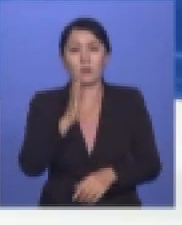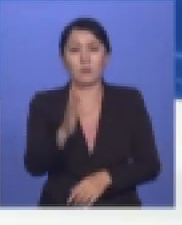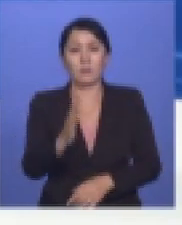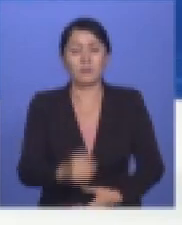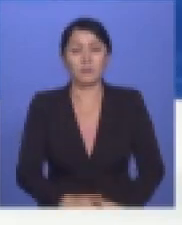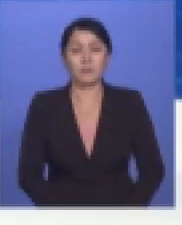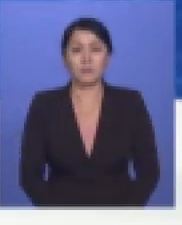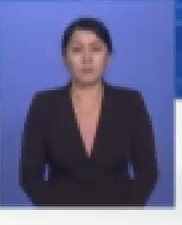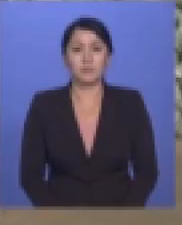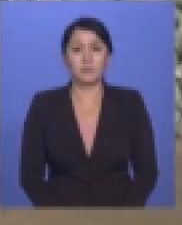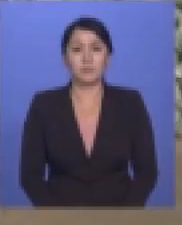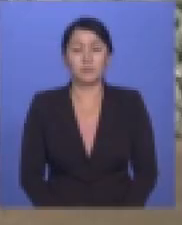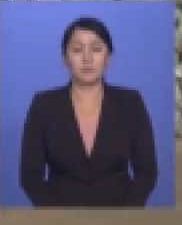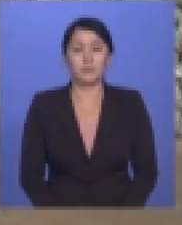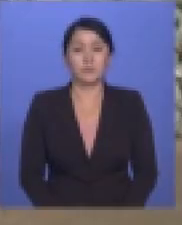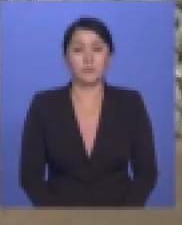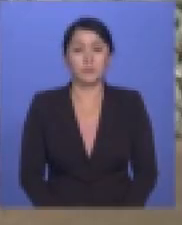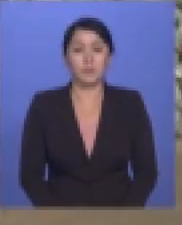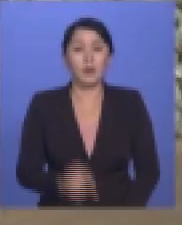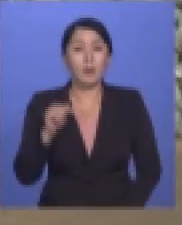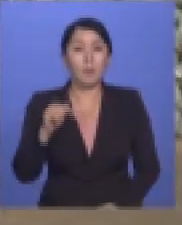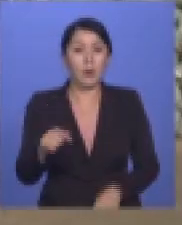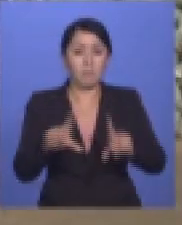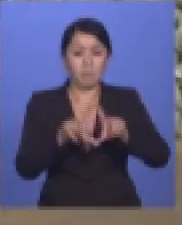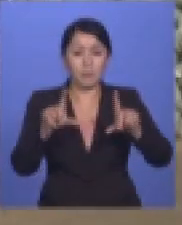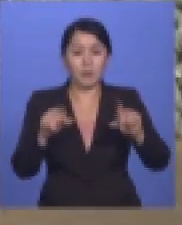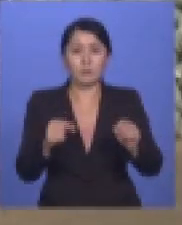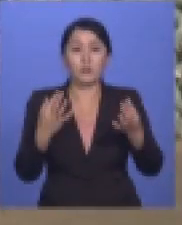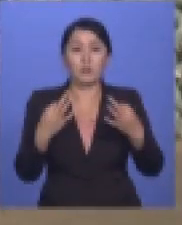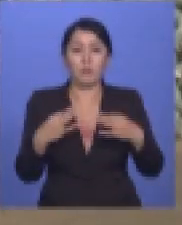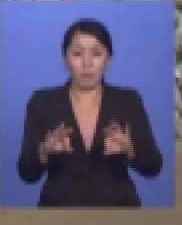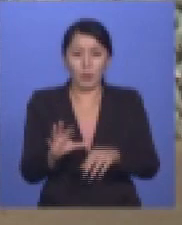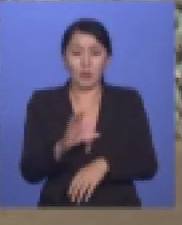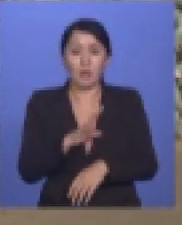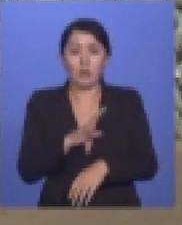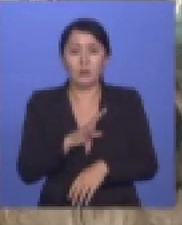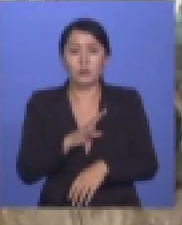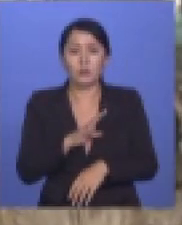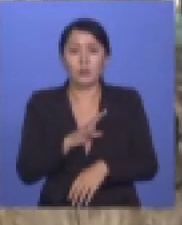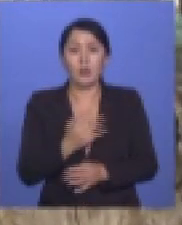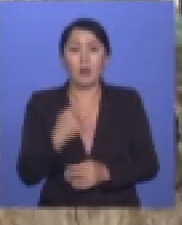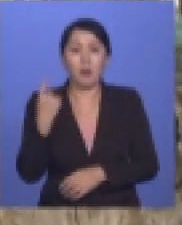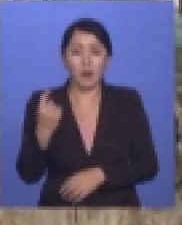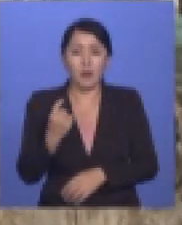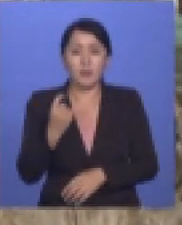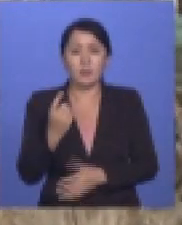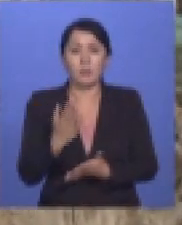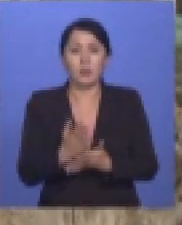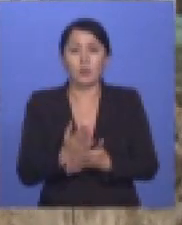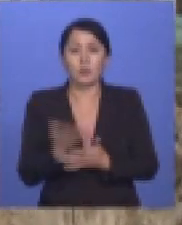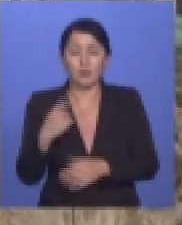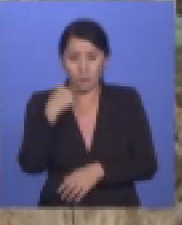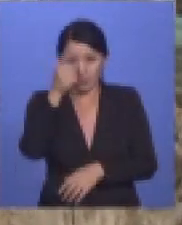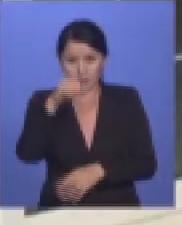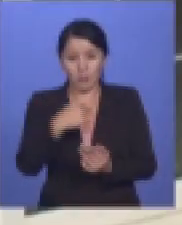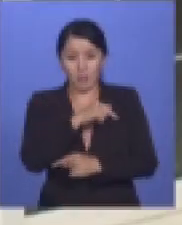сюжетке назар аударайық. Мына ғимарат біраз жыл бойы қаңырап бос тұрған. Нысан жергілікті шаруашылыққа тиесілі болыпты. Өткен